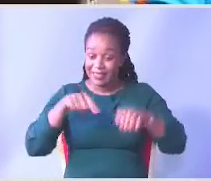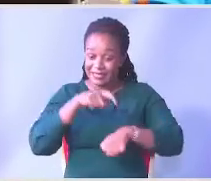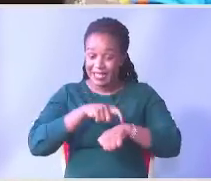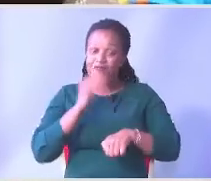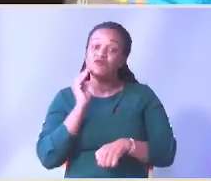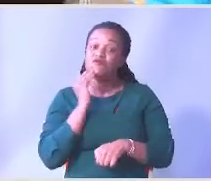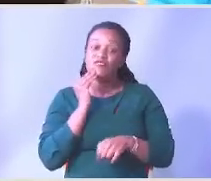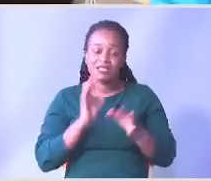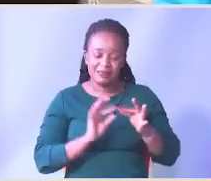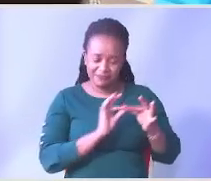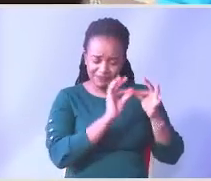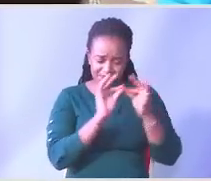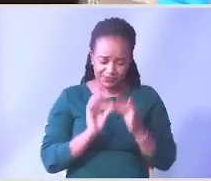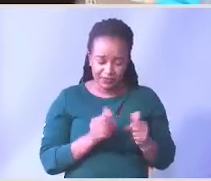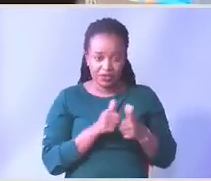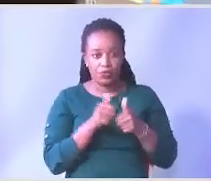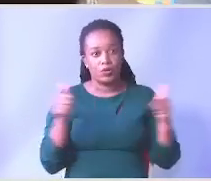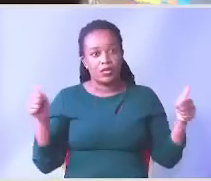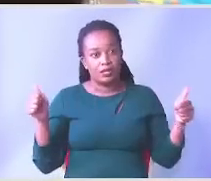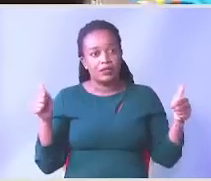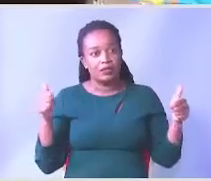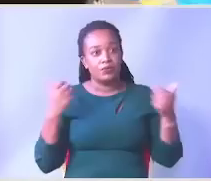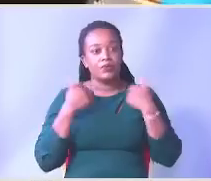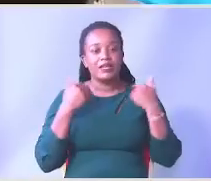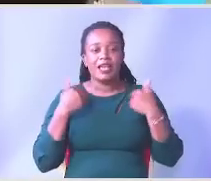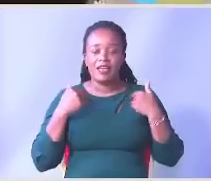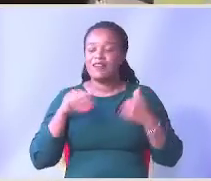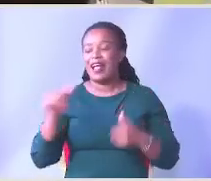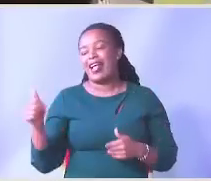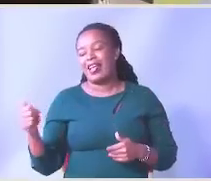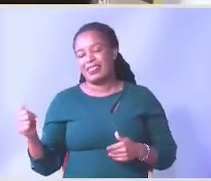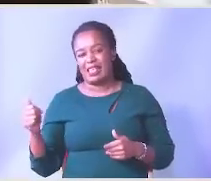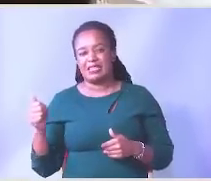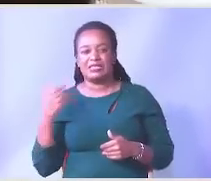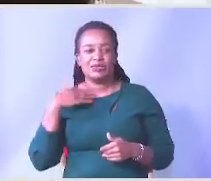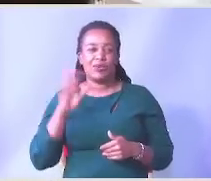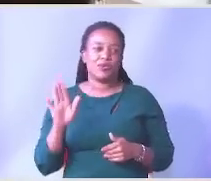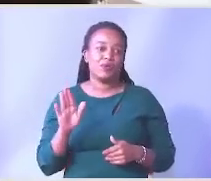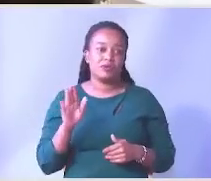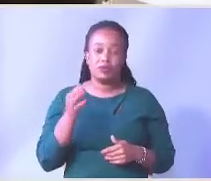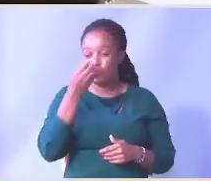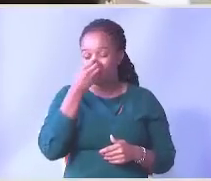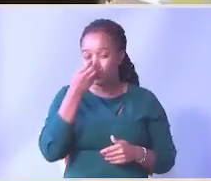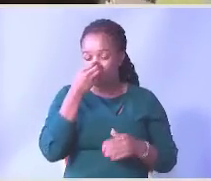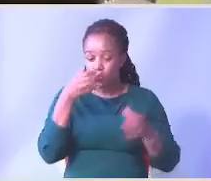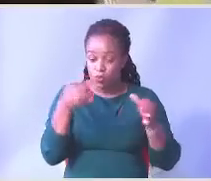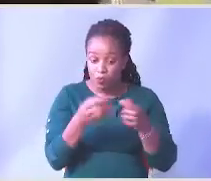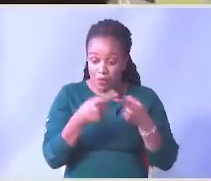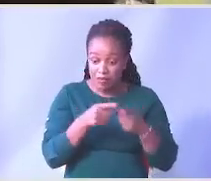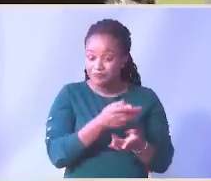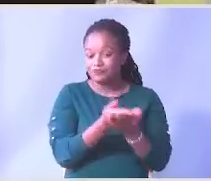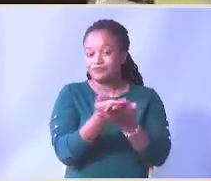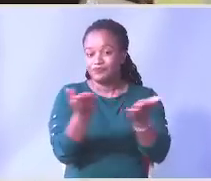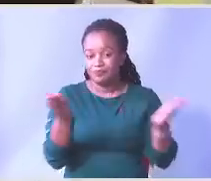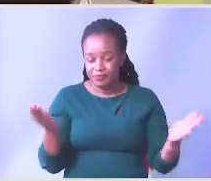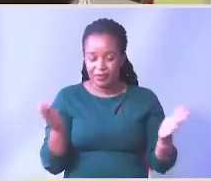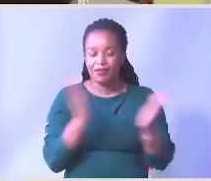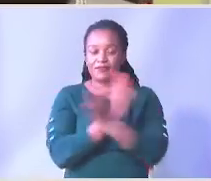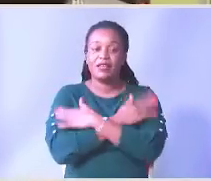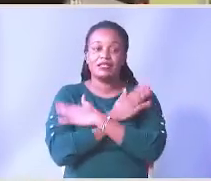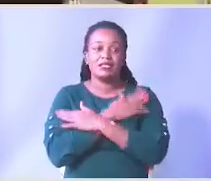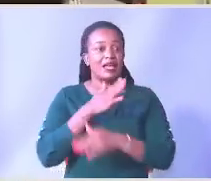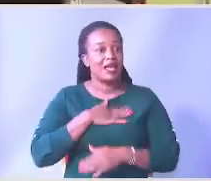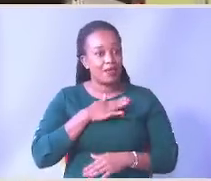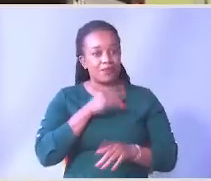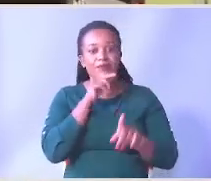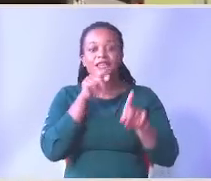hizi. Ninajua tuna wenzetu ambao hawako mrengo wetu, lakini mimi ningetaka kuwasihi kitu kimoja. Hawa ni ndugu zetu. Tusiwatupie matusi, tusikuwe na furugu,